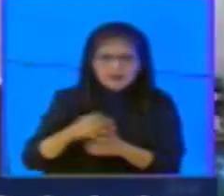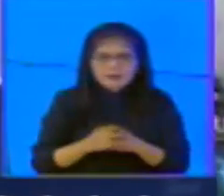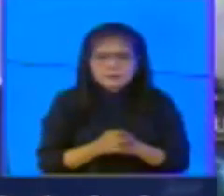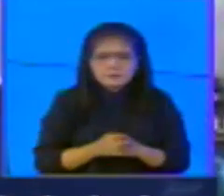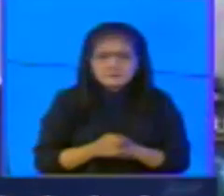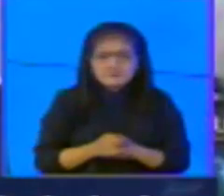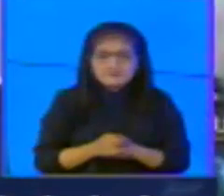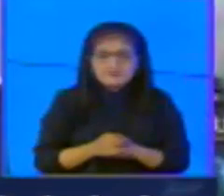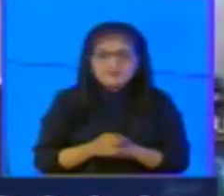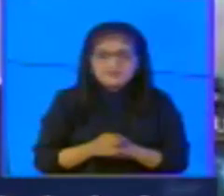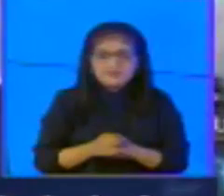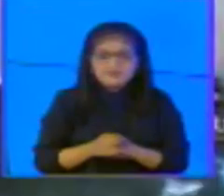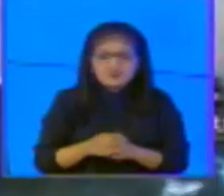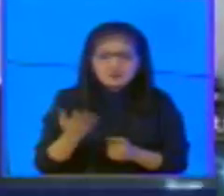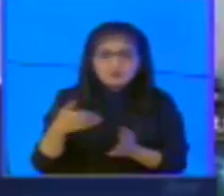Untuk mudik,